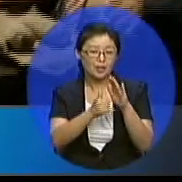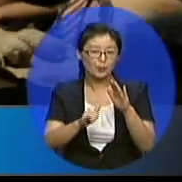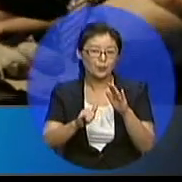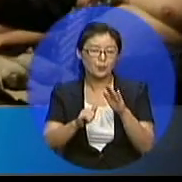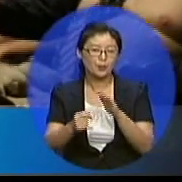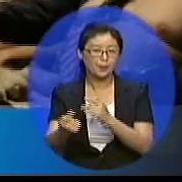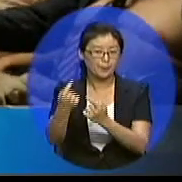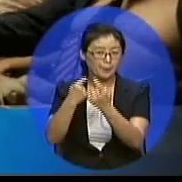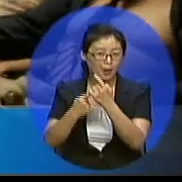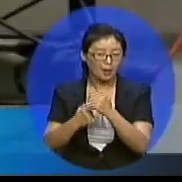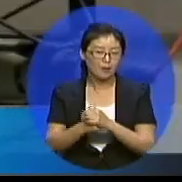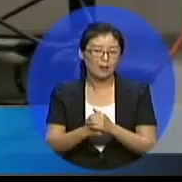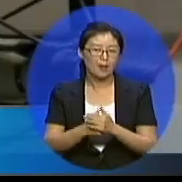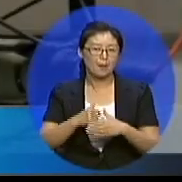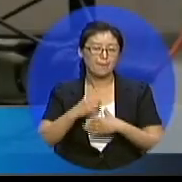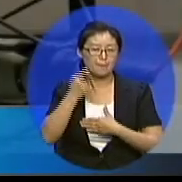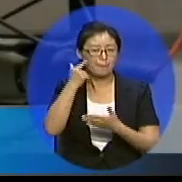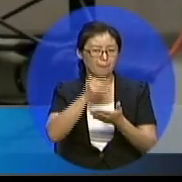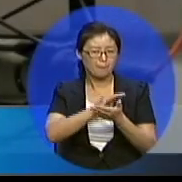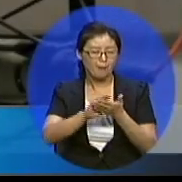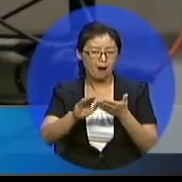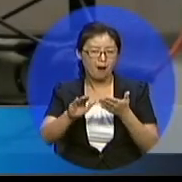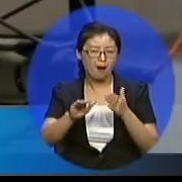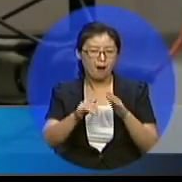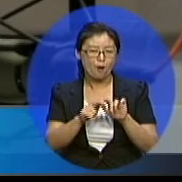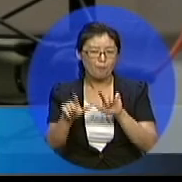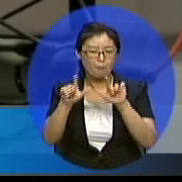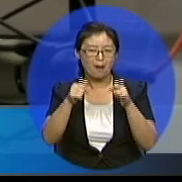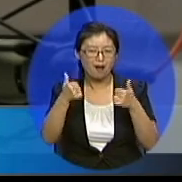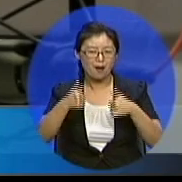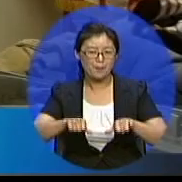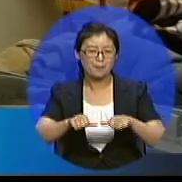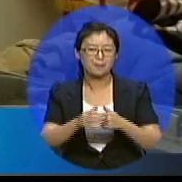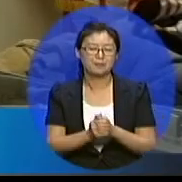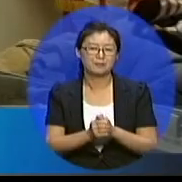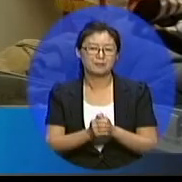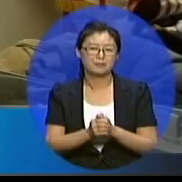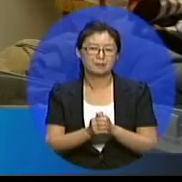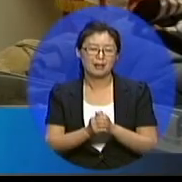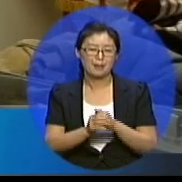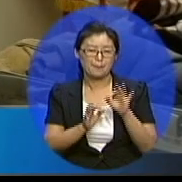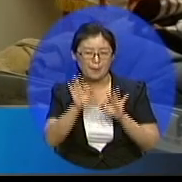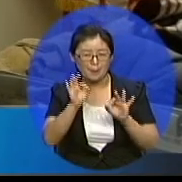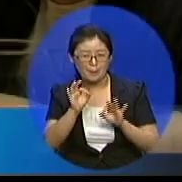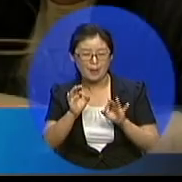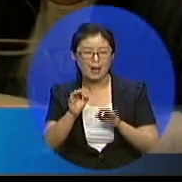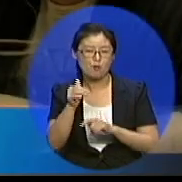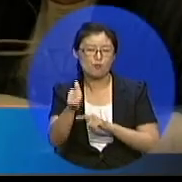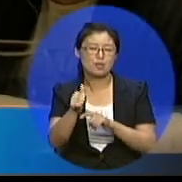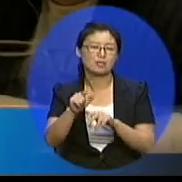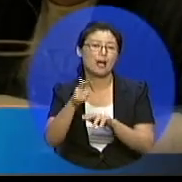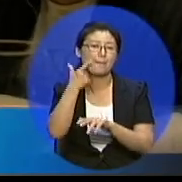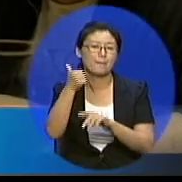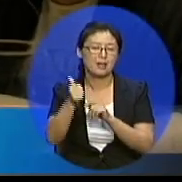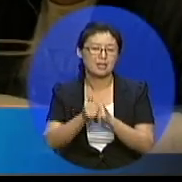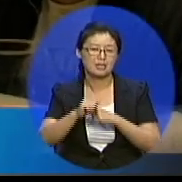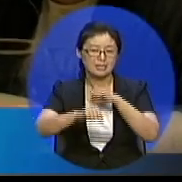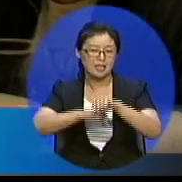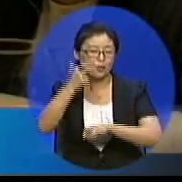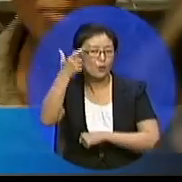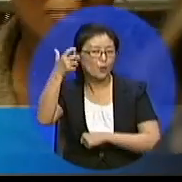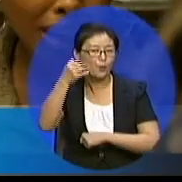방문하면서 평화롭던 일상에 금이 가기 시작합니다. 사고 뭉치 아빠 진나, 자유로운 영혼의 여동생